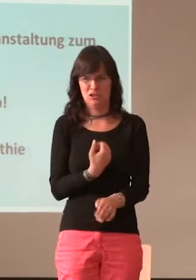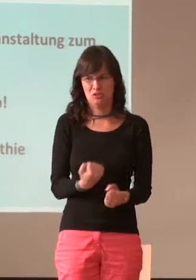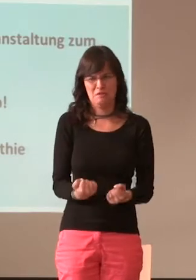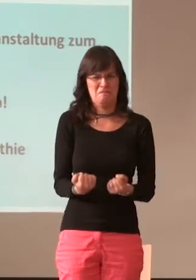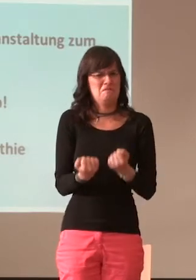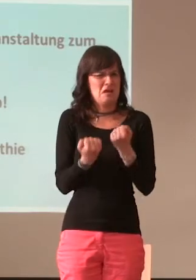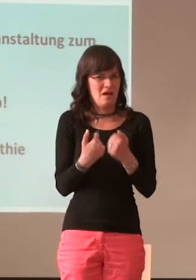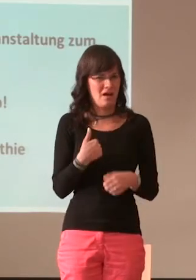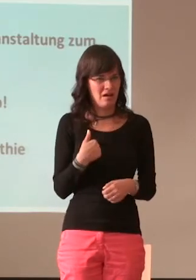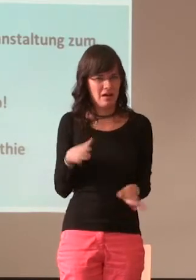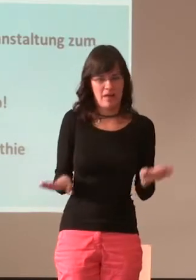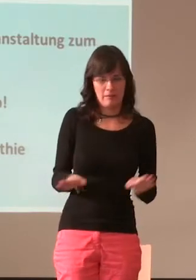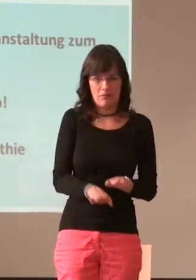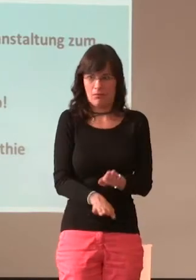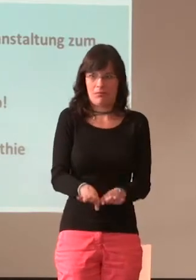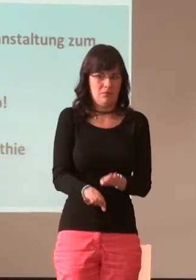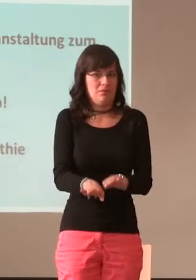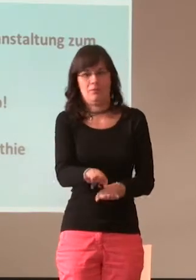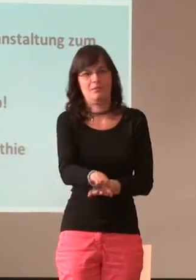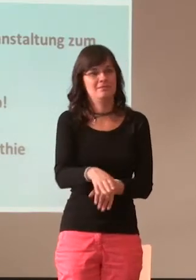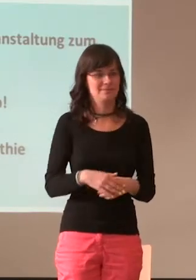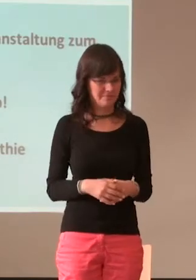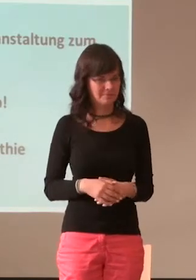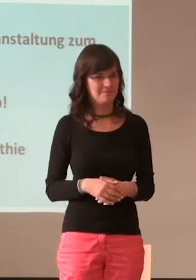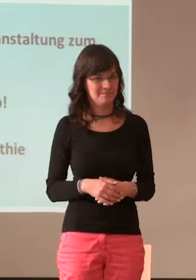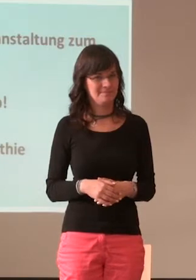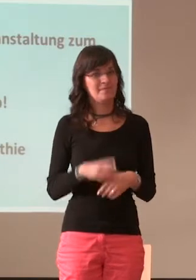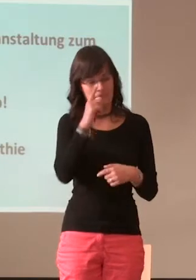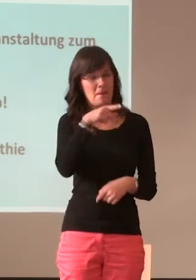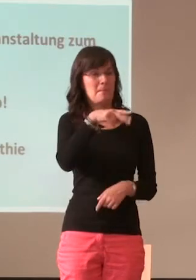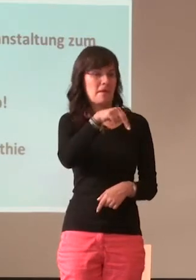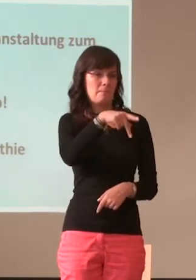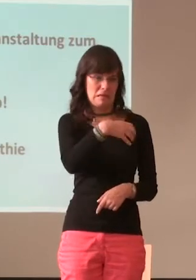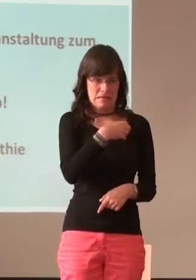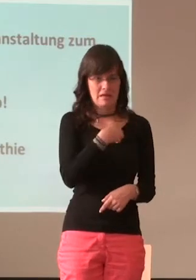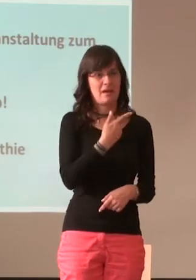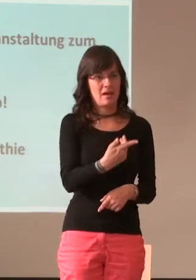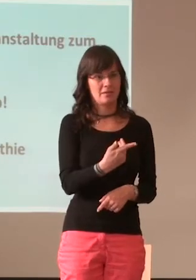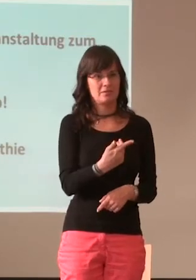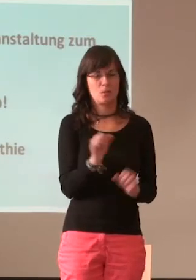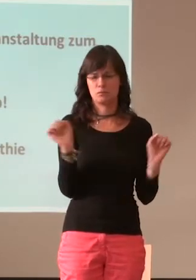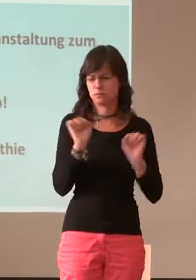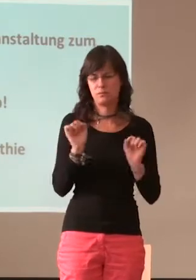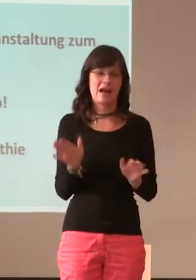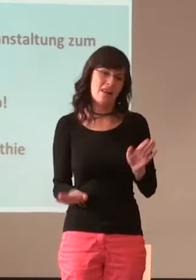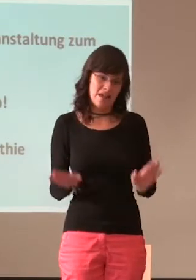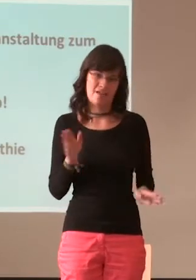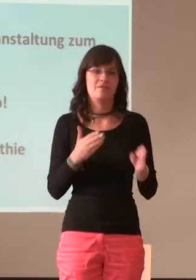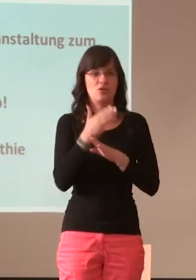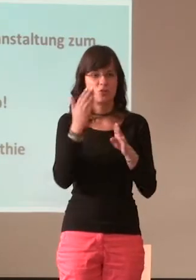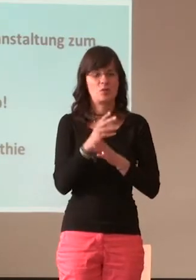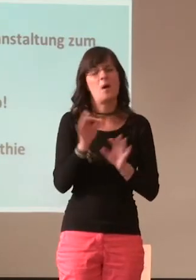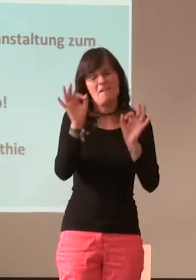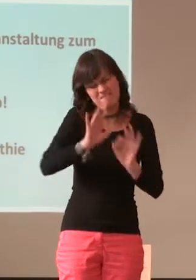und das Gleichgewicht, die Gleichgewichtsstörungen bei PNP, bei Polyneuropathie sind halt sehr